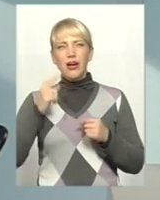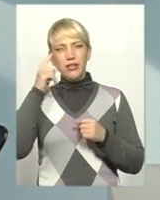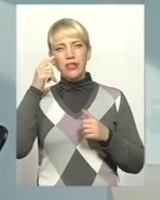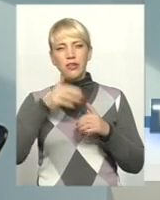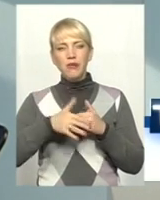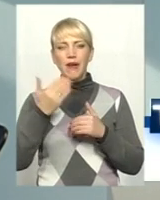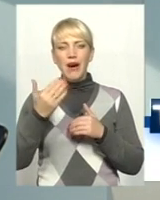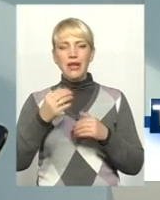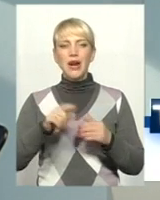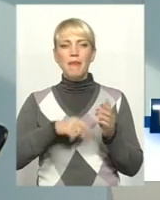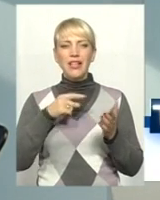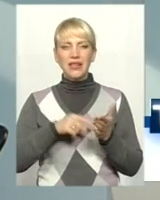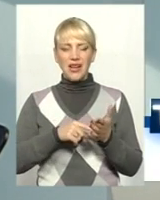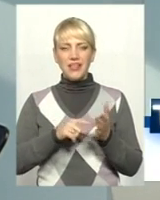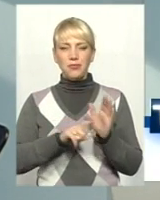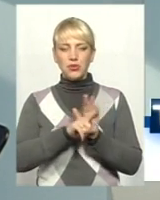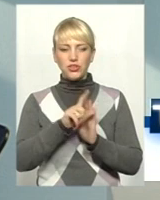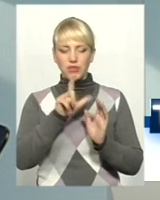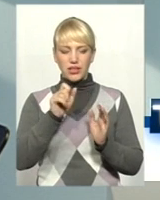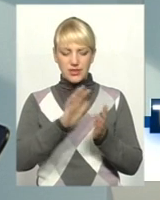ваше питання, що